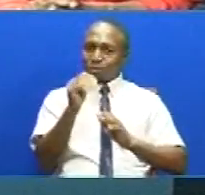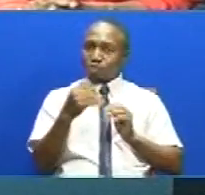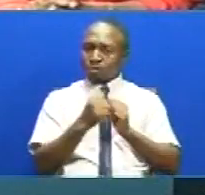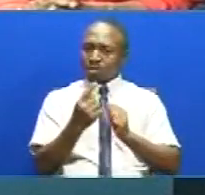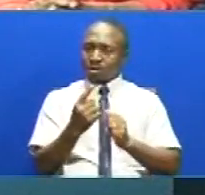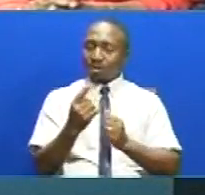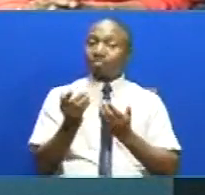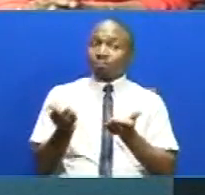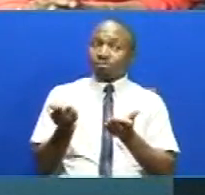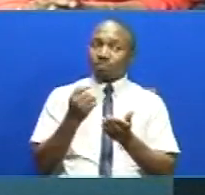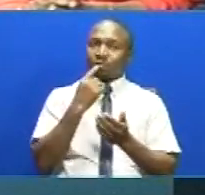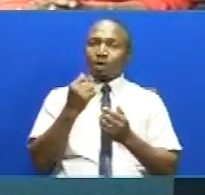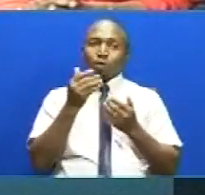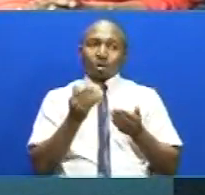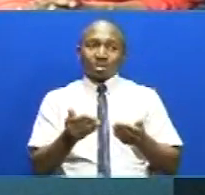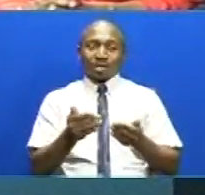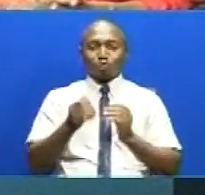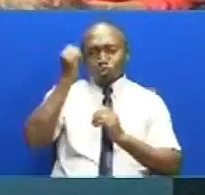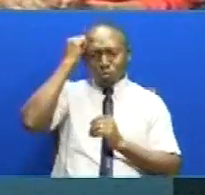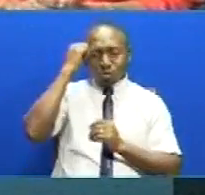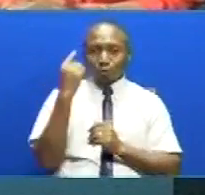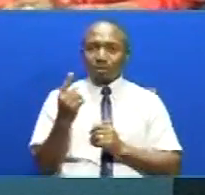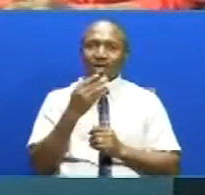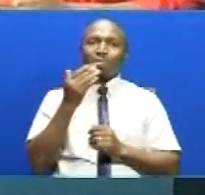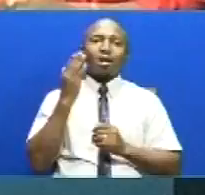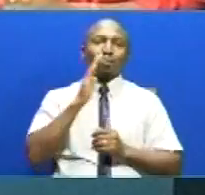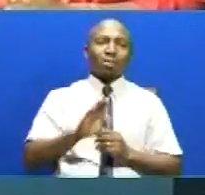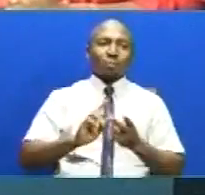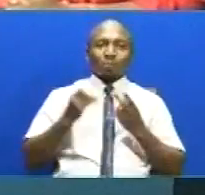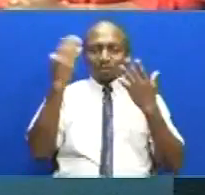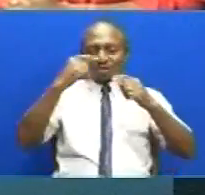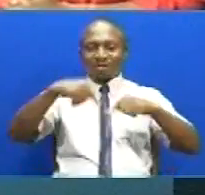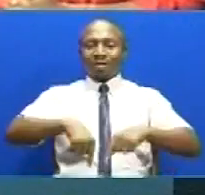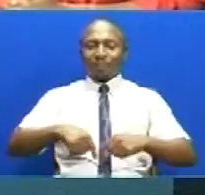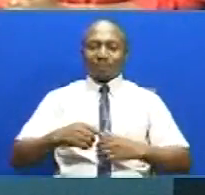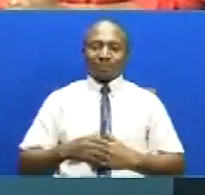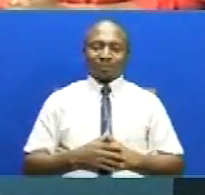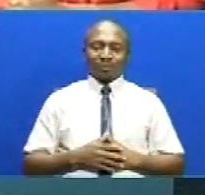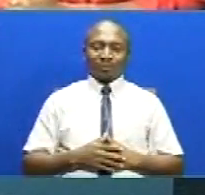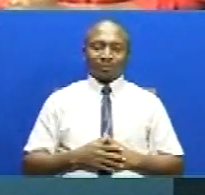zinasema kwamba kwa sasa tujikumbushe kwanza habari muhimu kwa usiku wa leo.